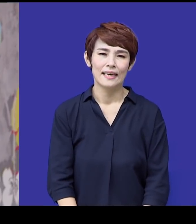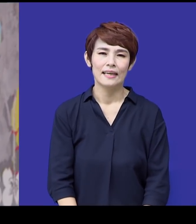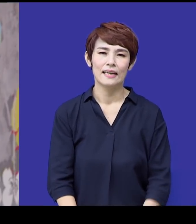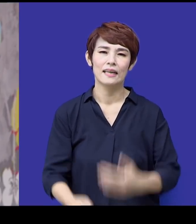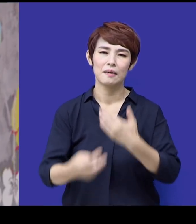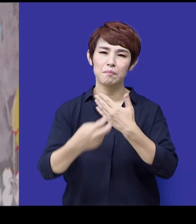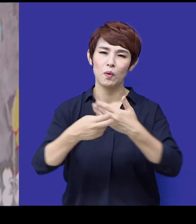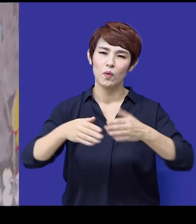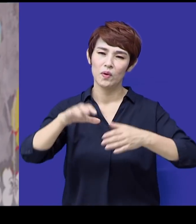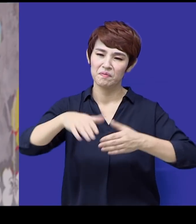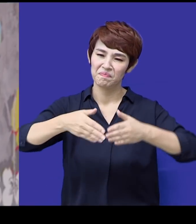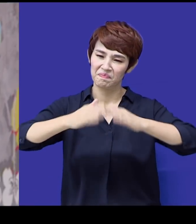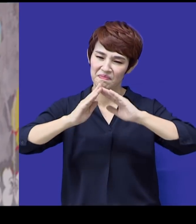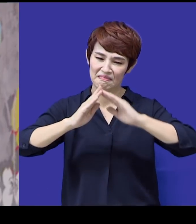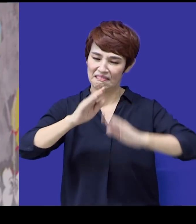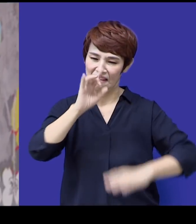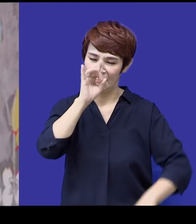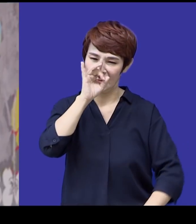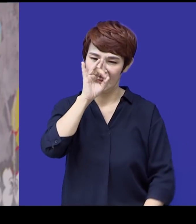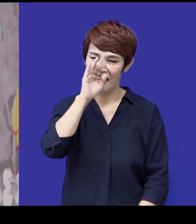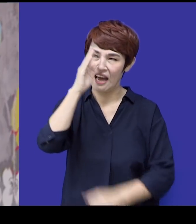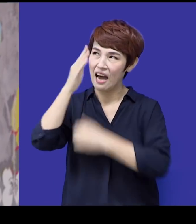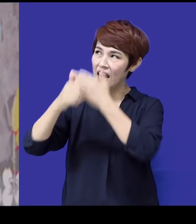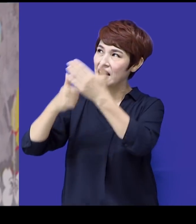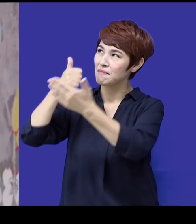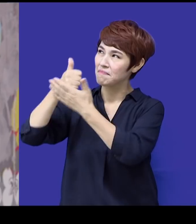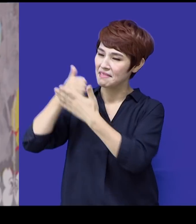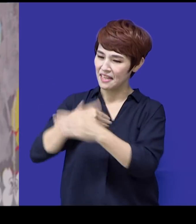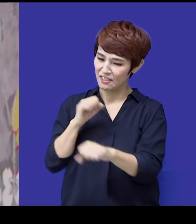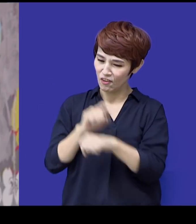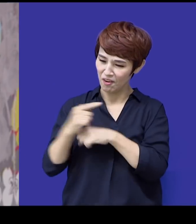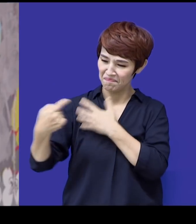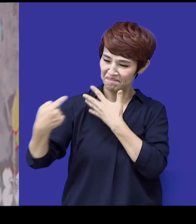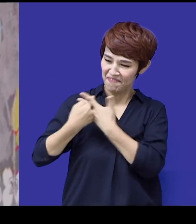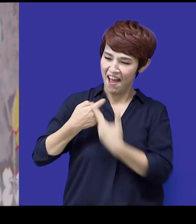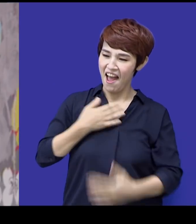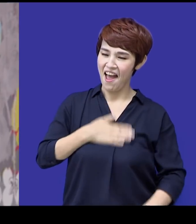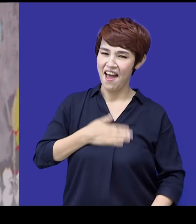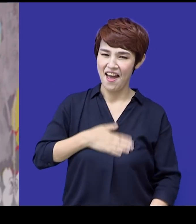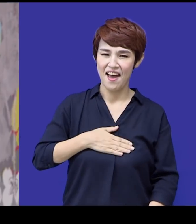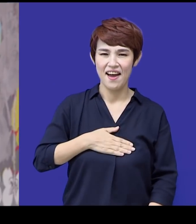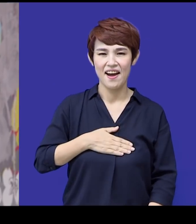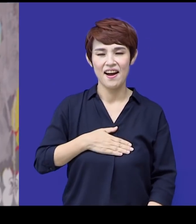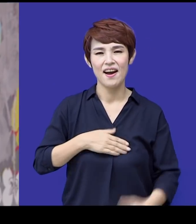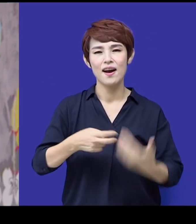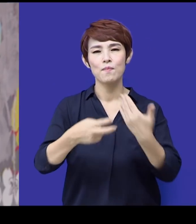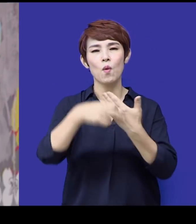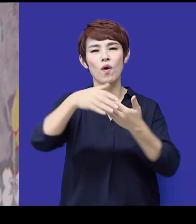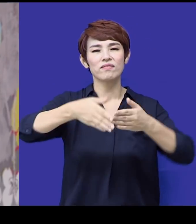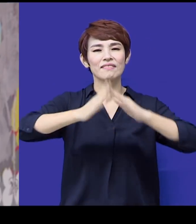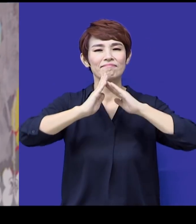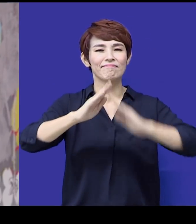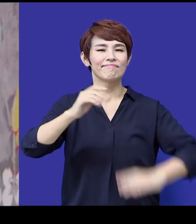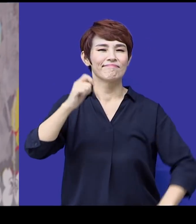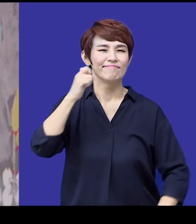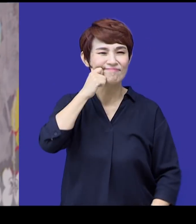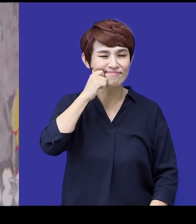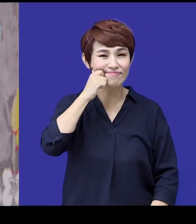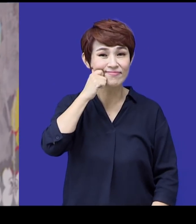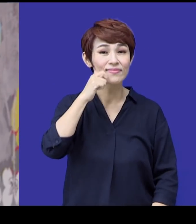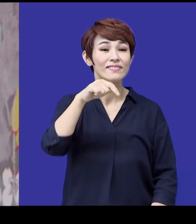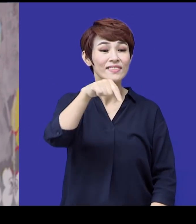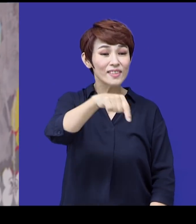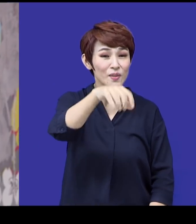체질이 아니구나. 하나님이 미리 나를 아시고 개업을 하지 않고 이런 데서 일을 할 수 있는 길로